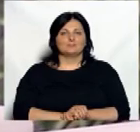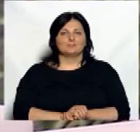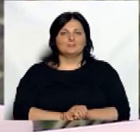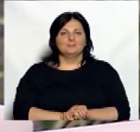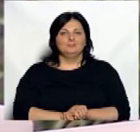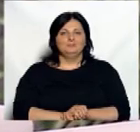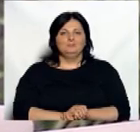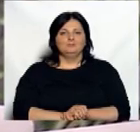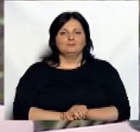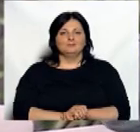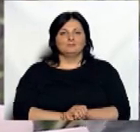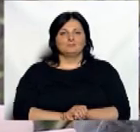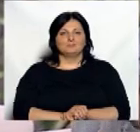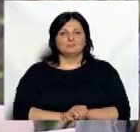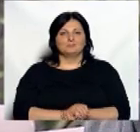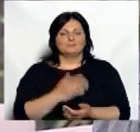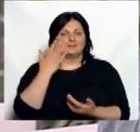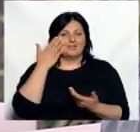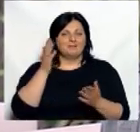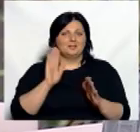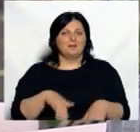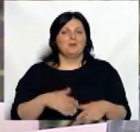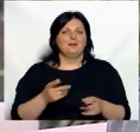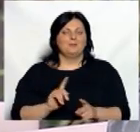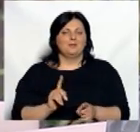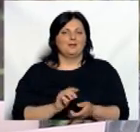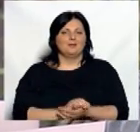აა დამანებინა თავი რა.